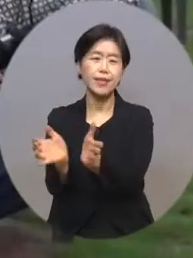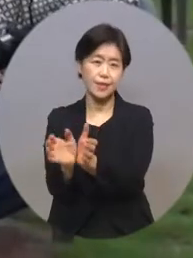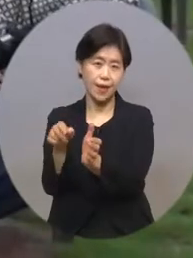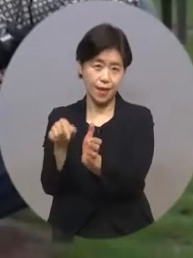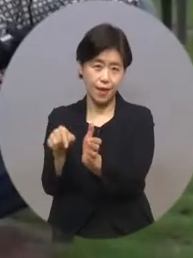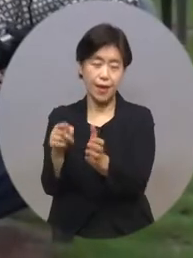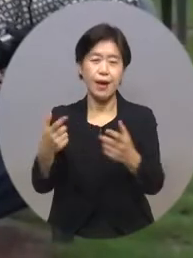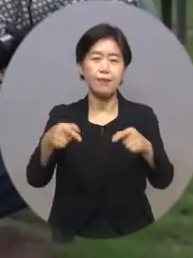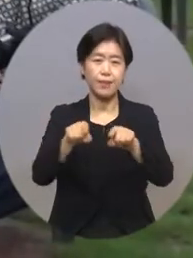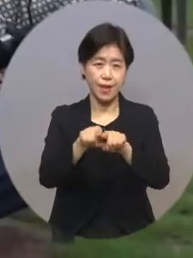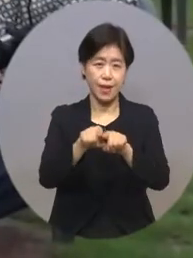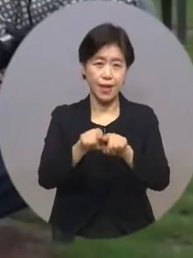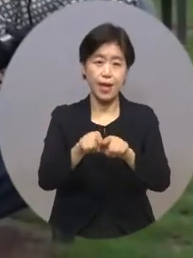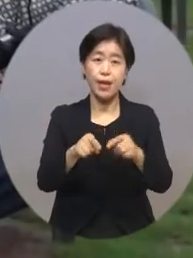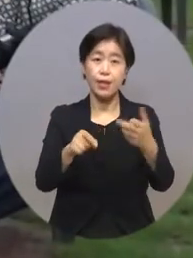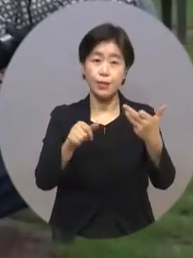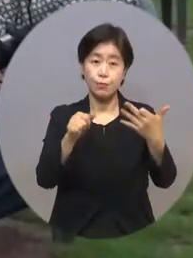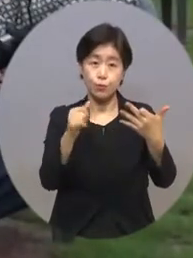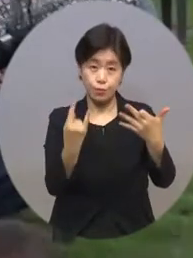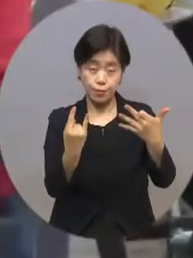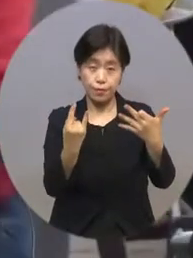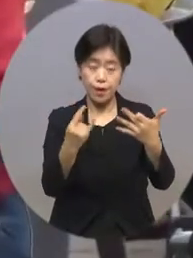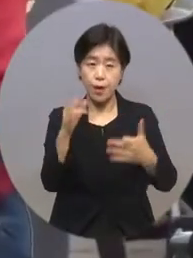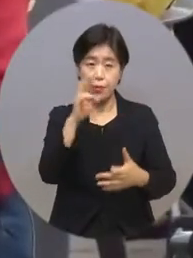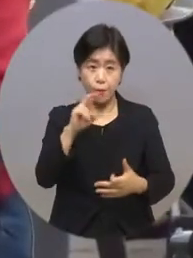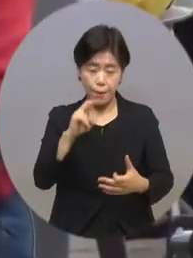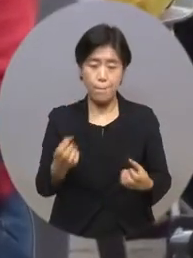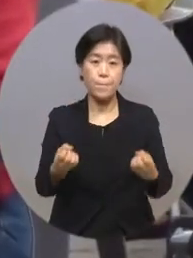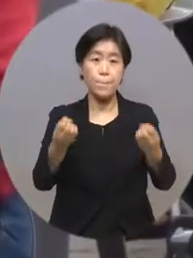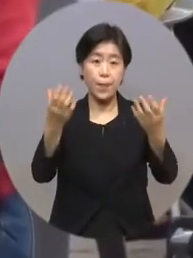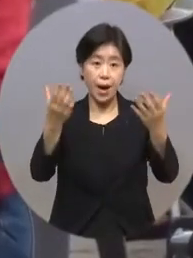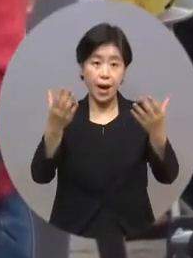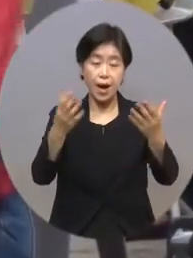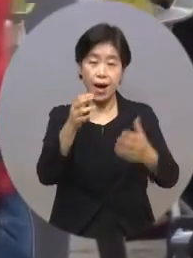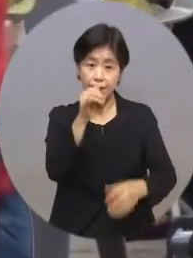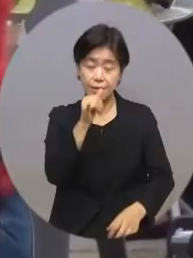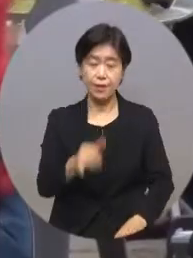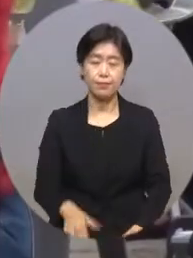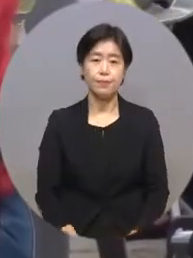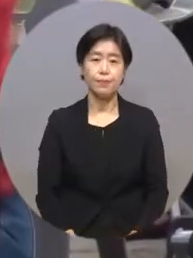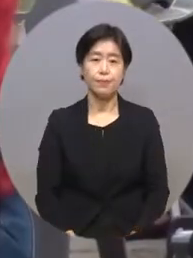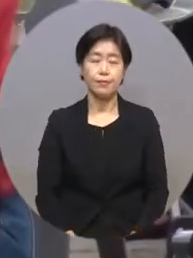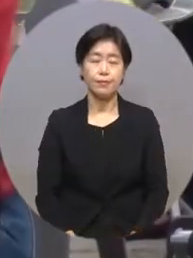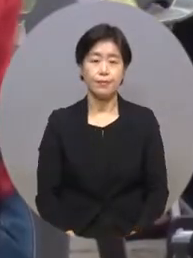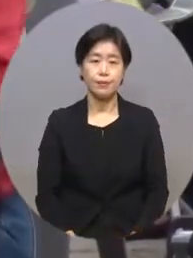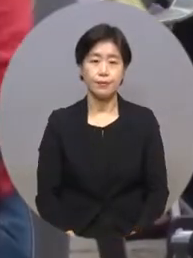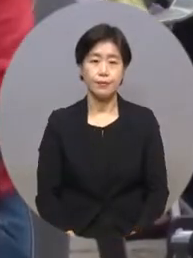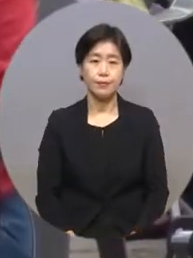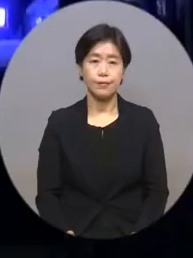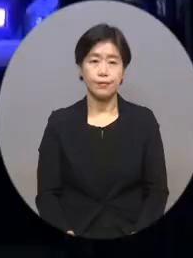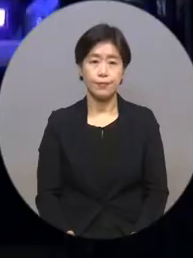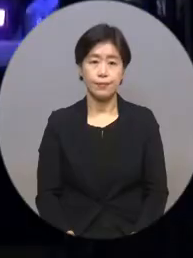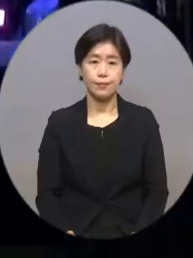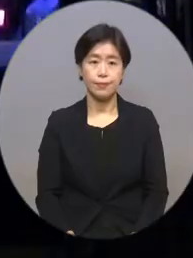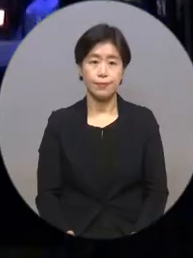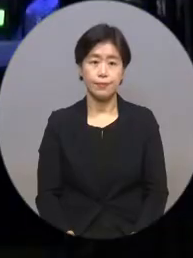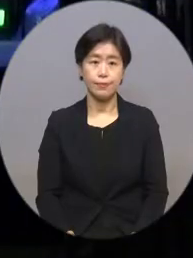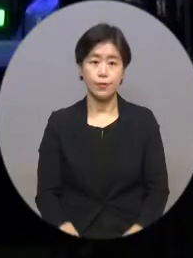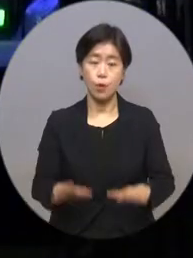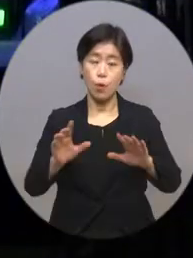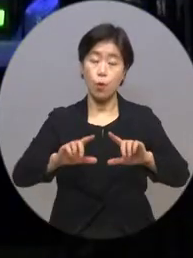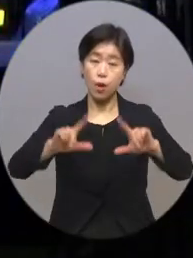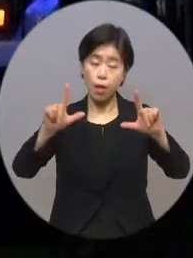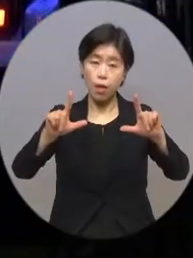함께하는 열린 음악회 가 지난 3일 정읍시 천변 어린이 축구장 일원에서 성 위에 올렸습니다 올해로